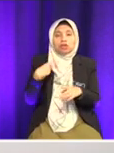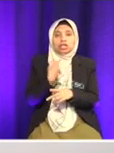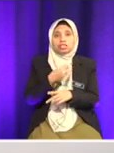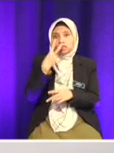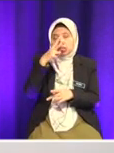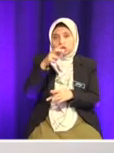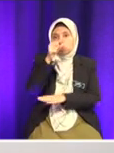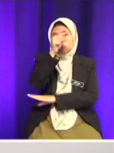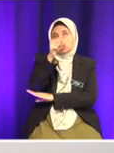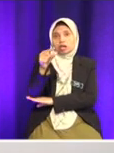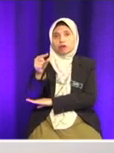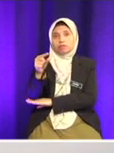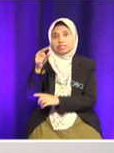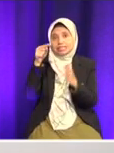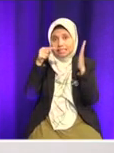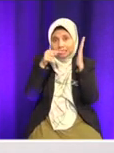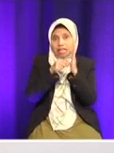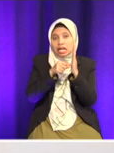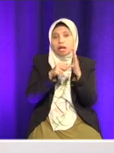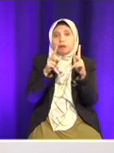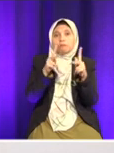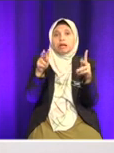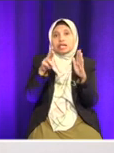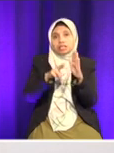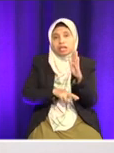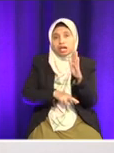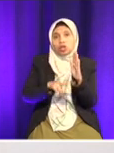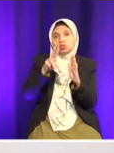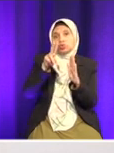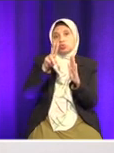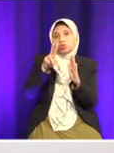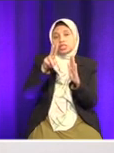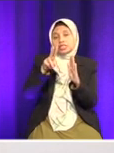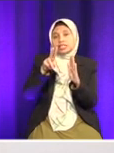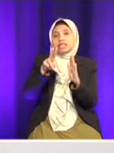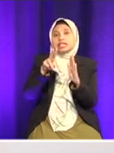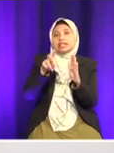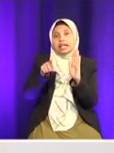titik yang paling rendah adalah negatif 2 negatif 3